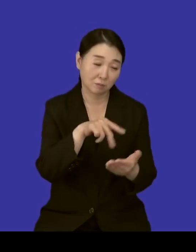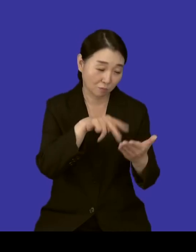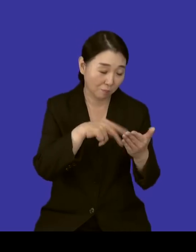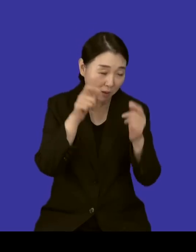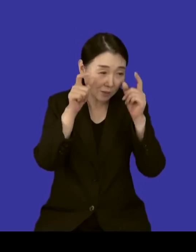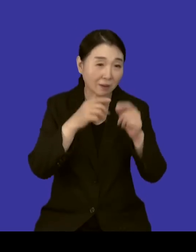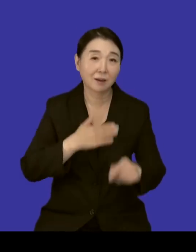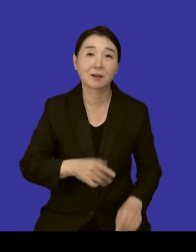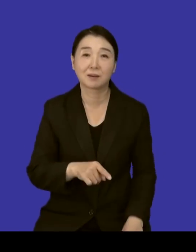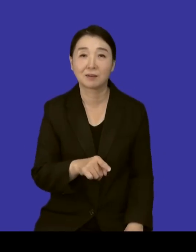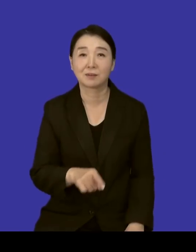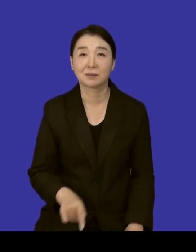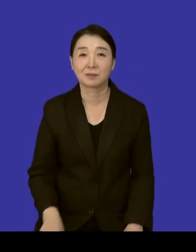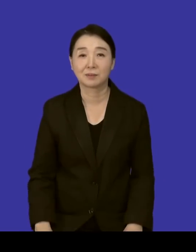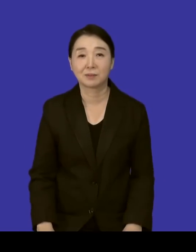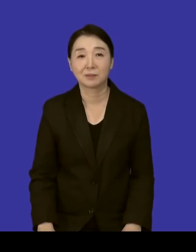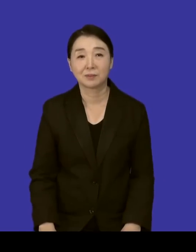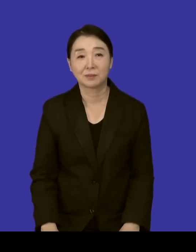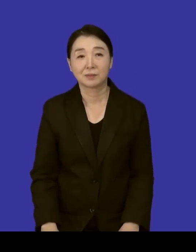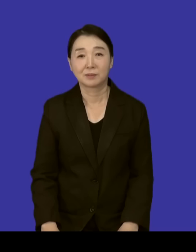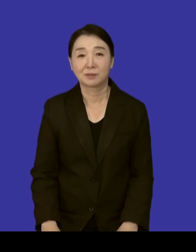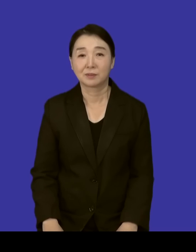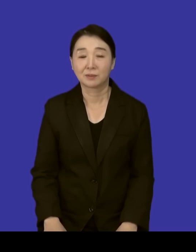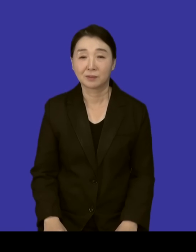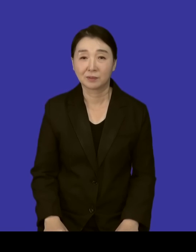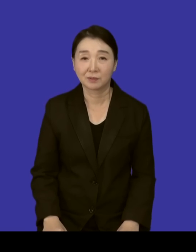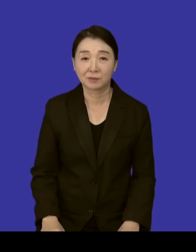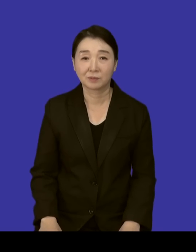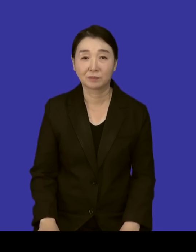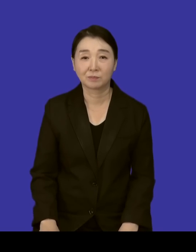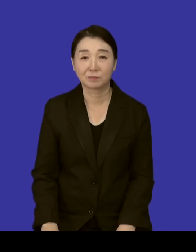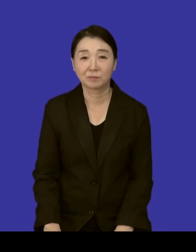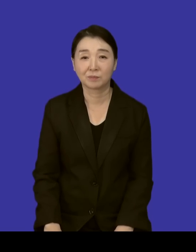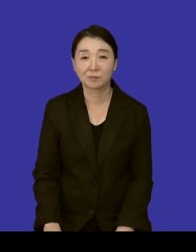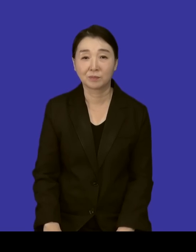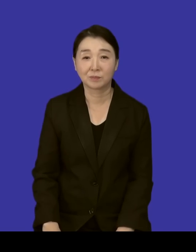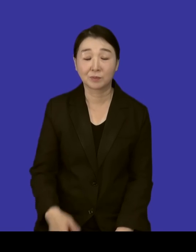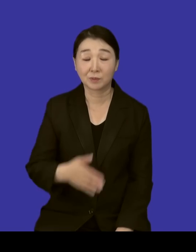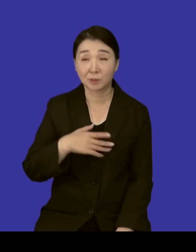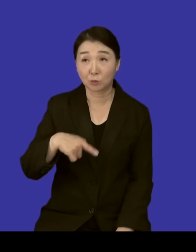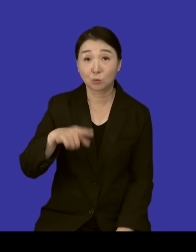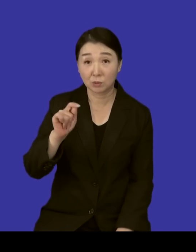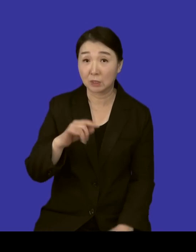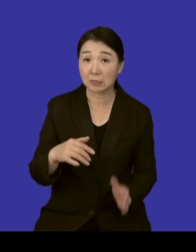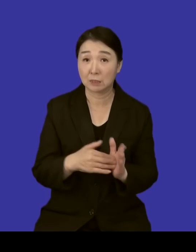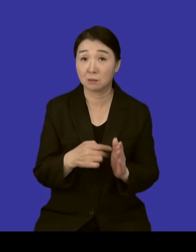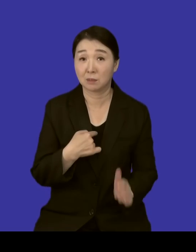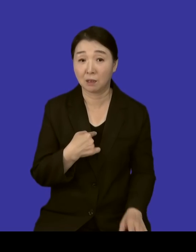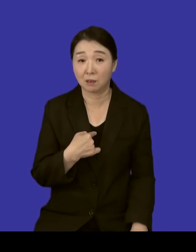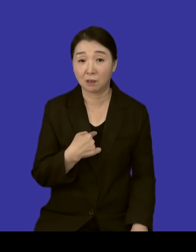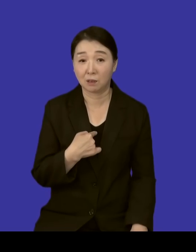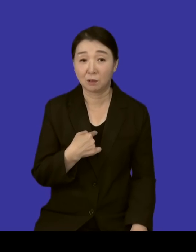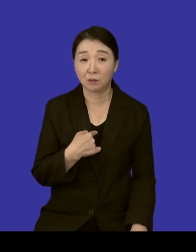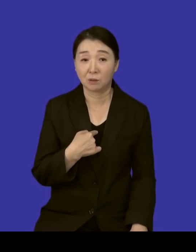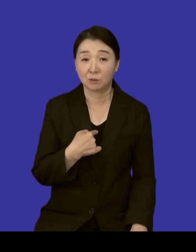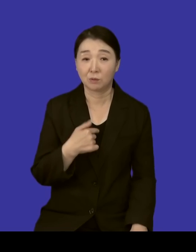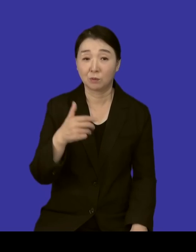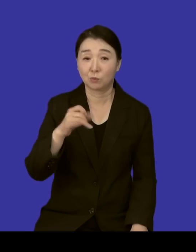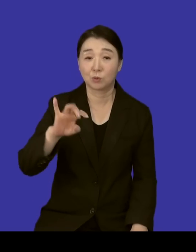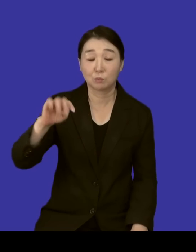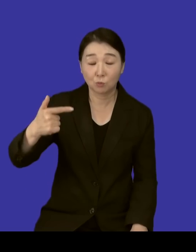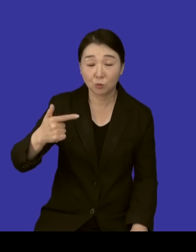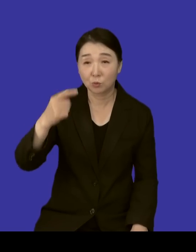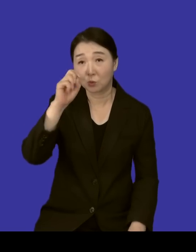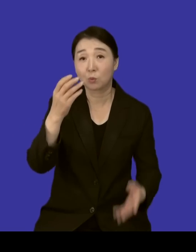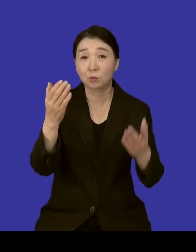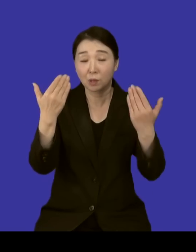있어서 깨닫. 좋네. 이것 때문에 오직 이것 때문에 이것밖에 한 게 없는데 예, 우리 희문고등학교에서